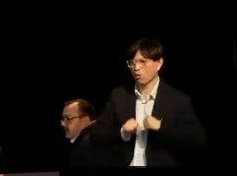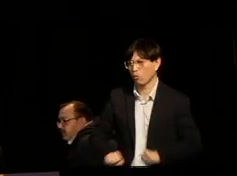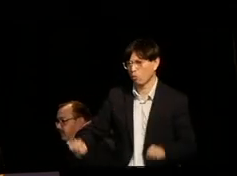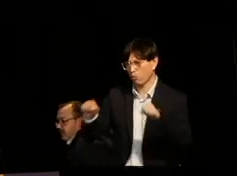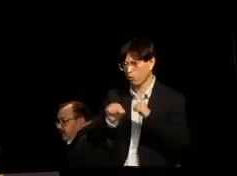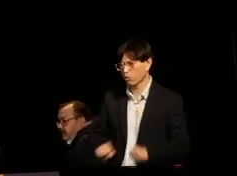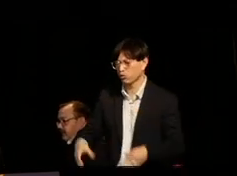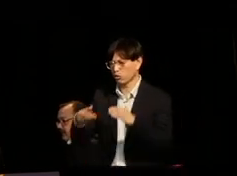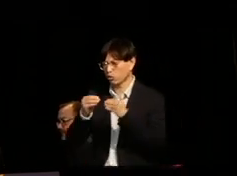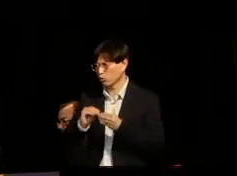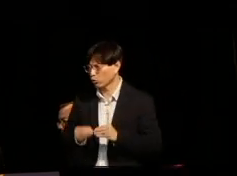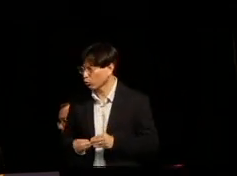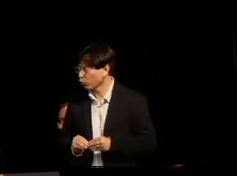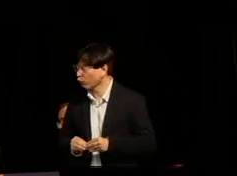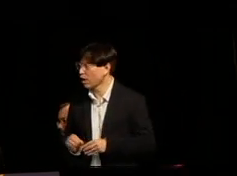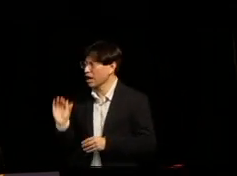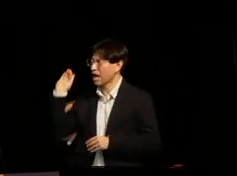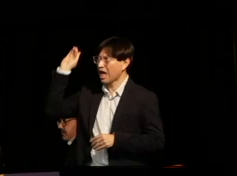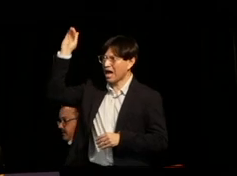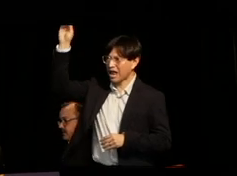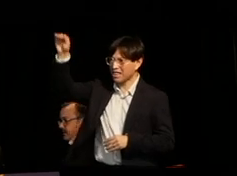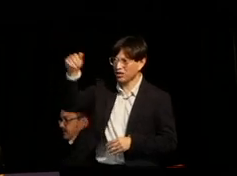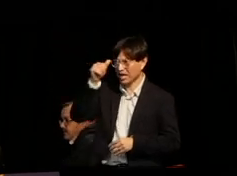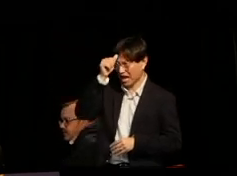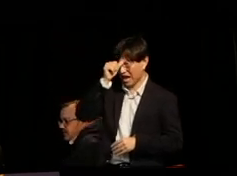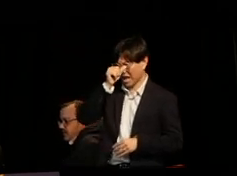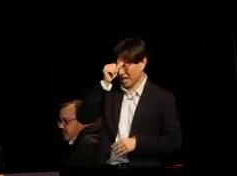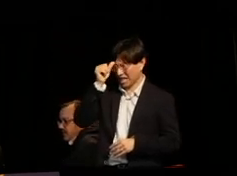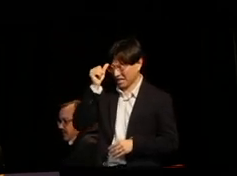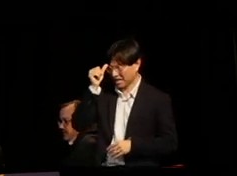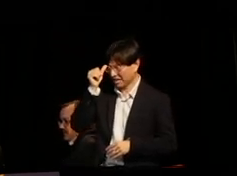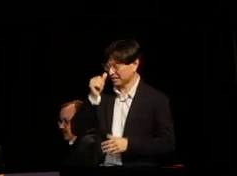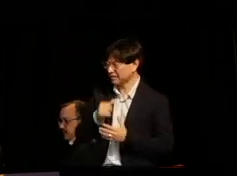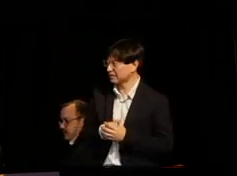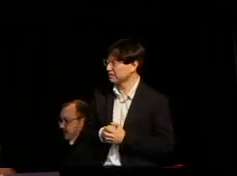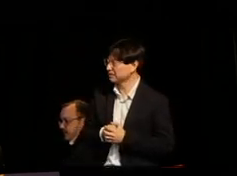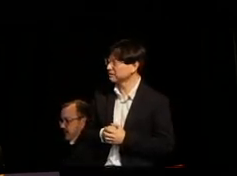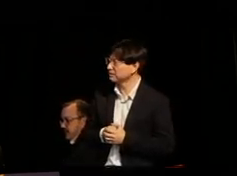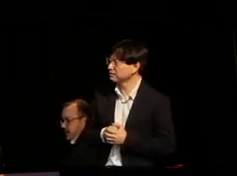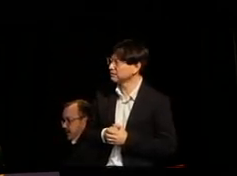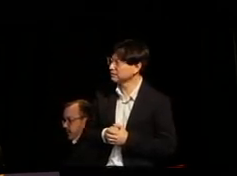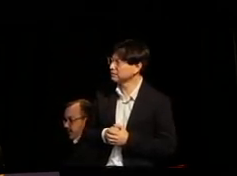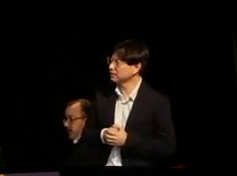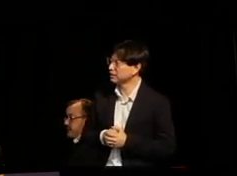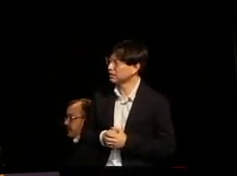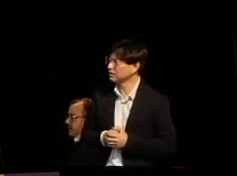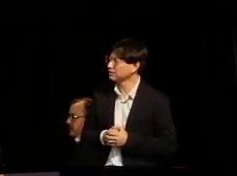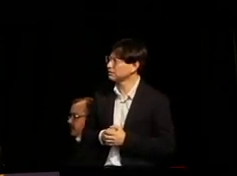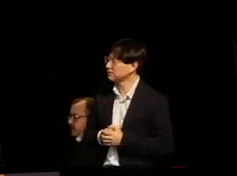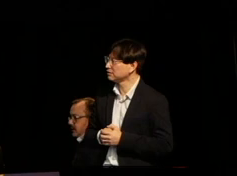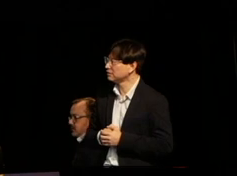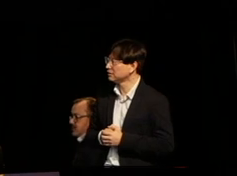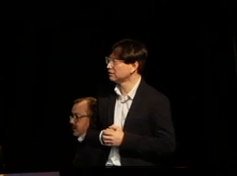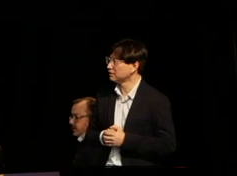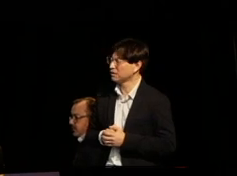dimensione alta della fede la dimensione alta della fede quindi non solamente il minimo sindacale ma la